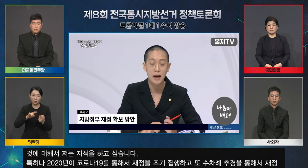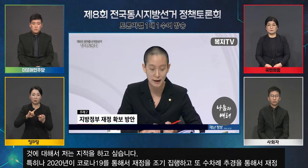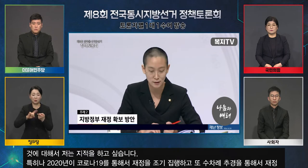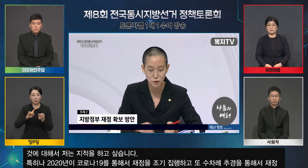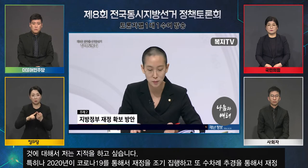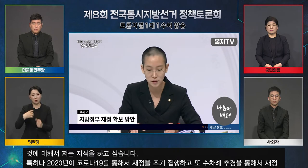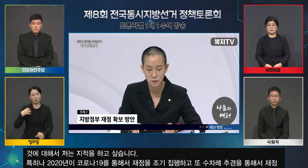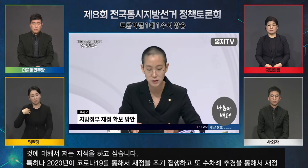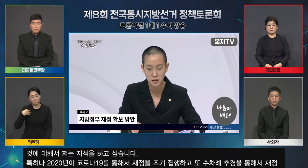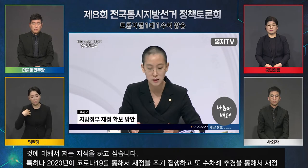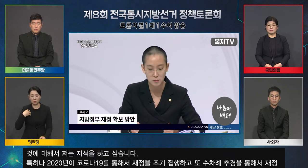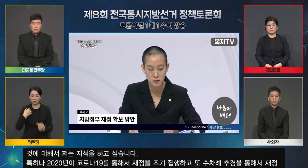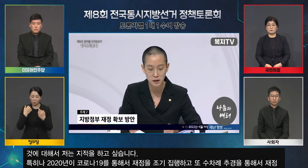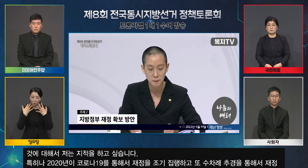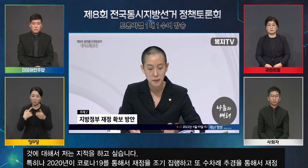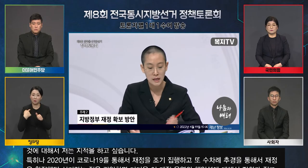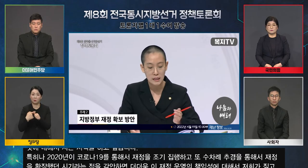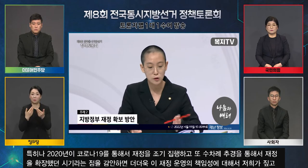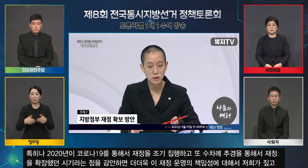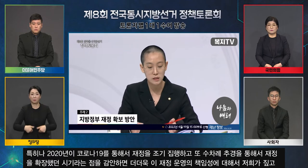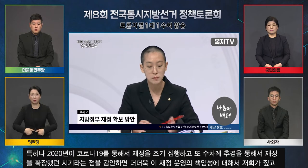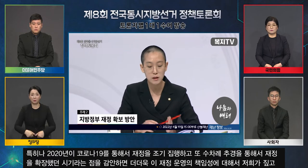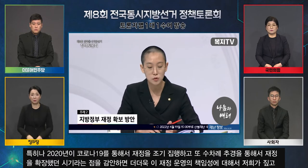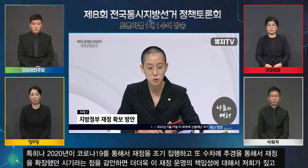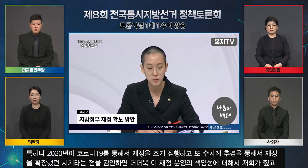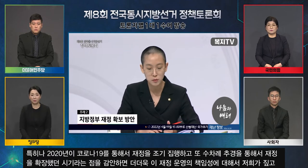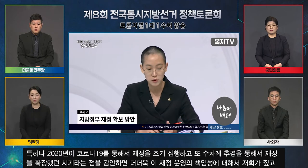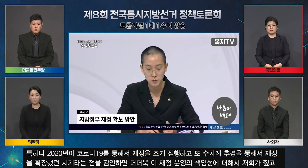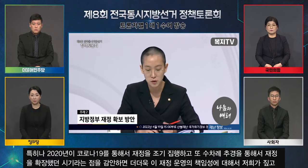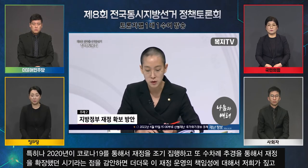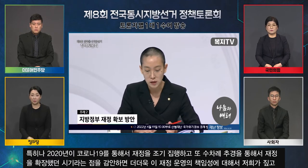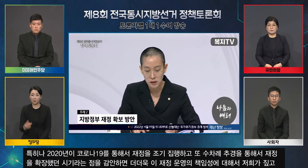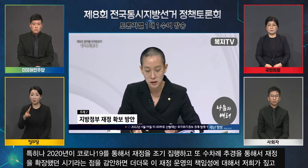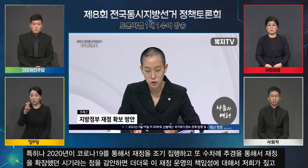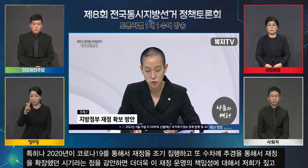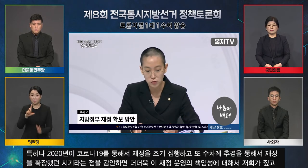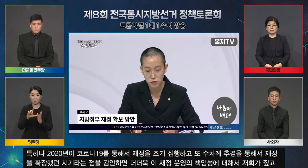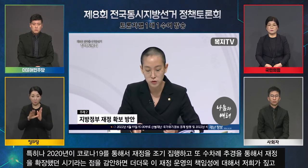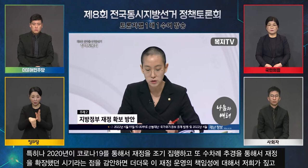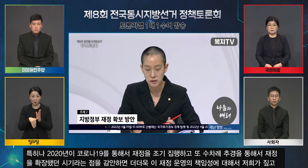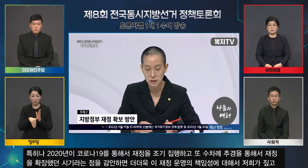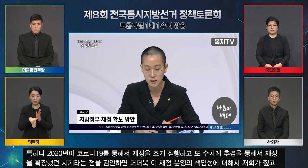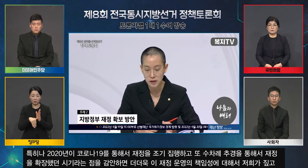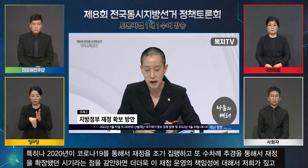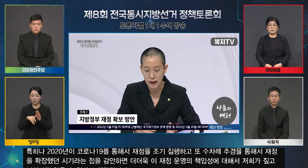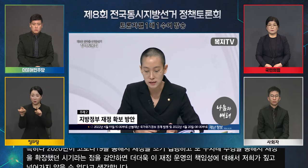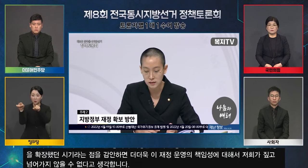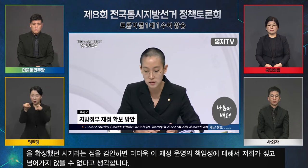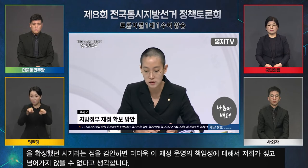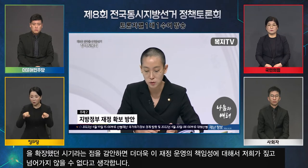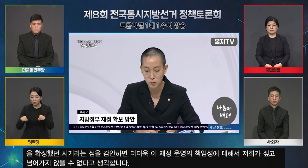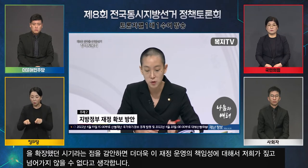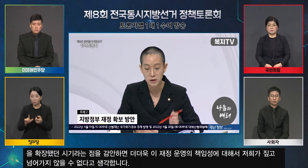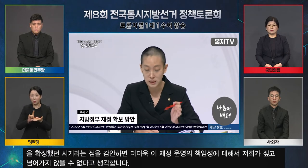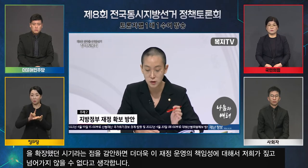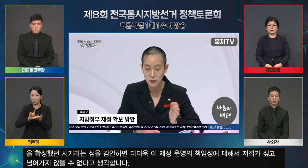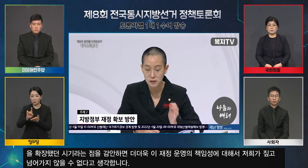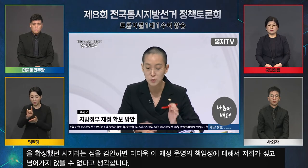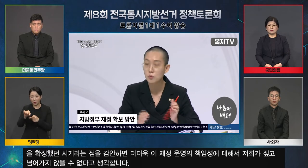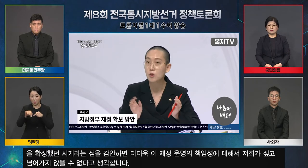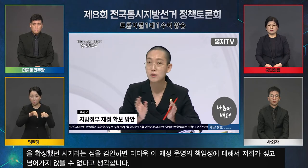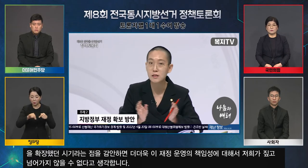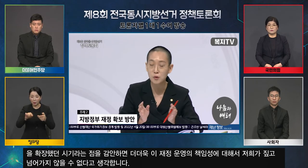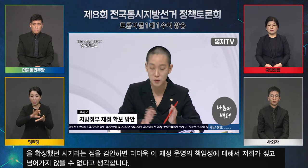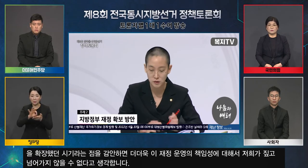넘어가지 않을 수 없다고 생각합니다. 2021년도만 보시면 이 전국 지자체가 안 쓰고 그러니까